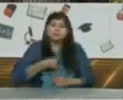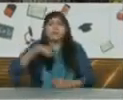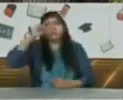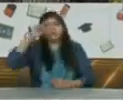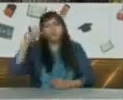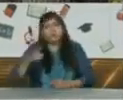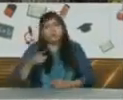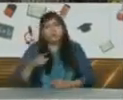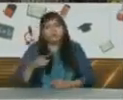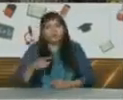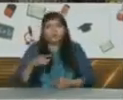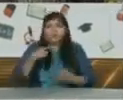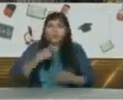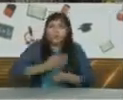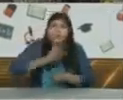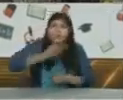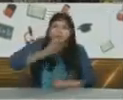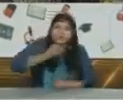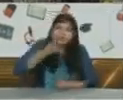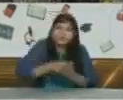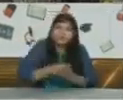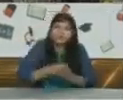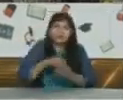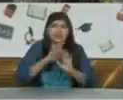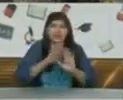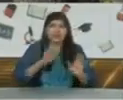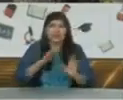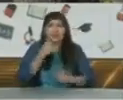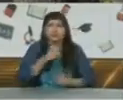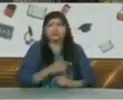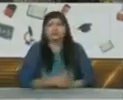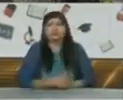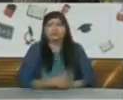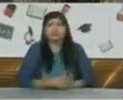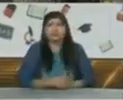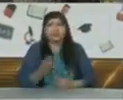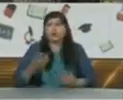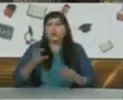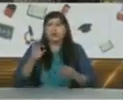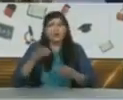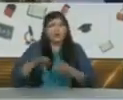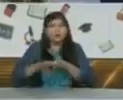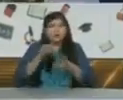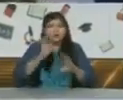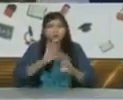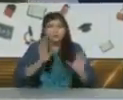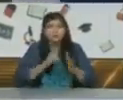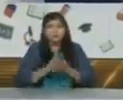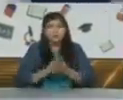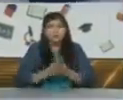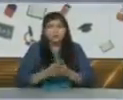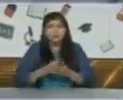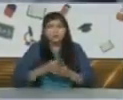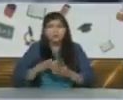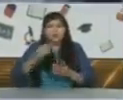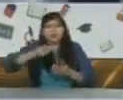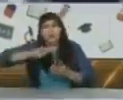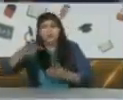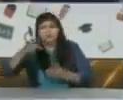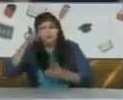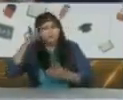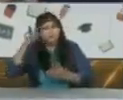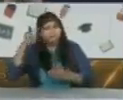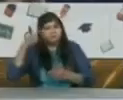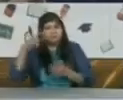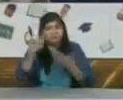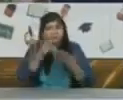हूं ये सलाह आवश्यक नहीं है और उपयोगी भी नहीं है। मैं जरा इन चीज को अलग नजरिए से